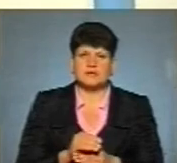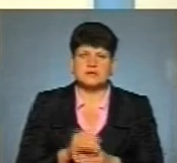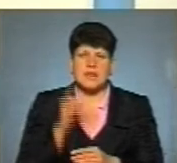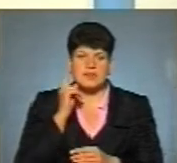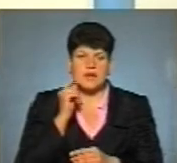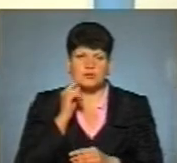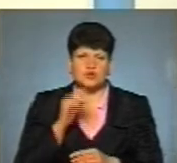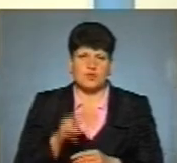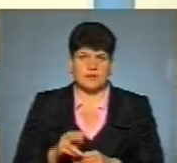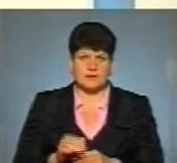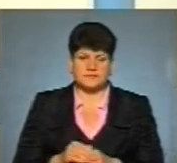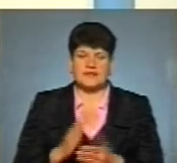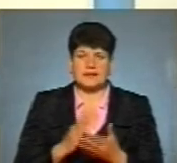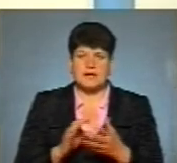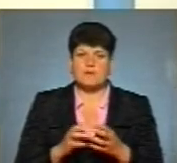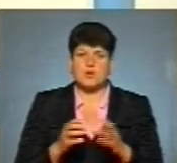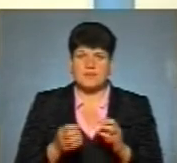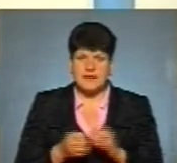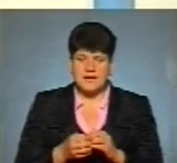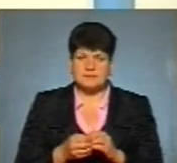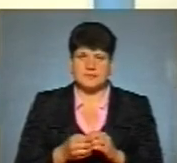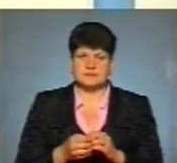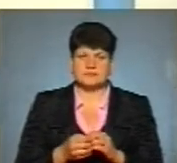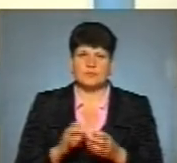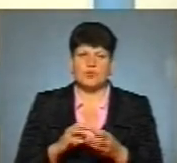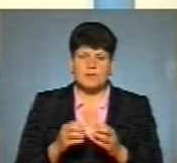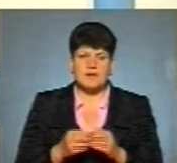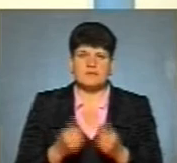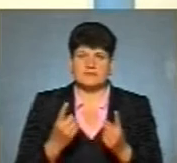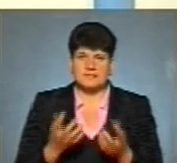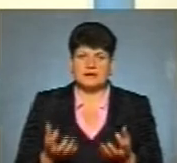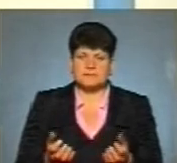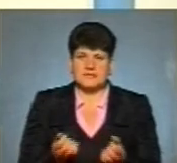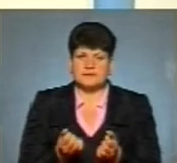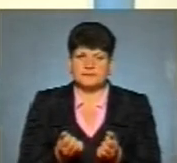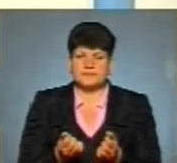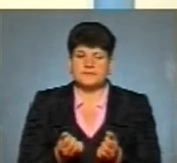бджоли. Є проблема досить утримання і